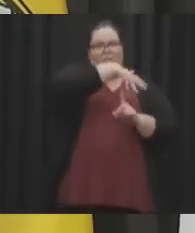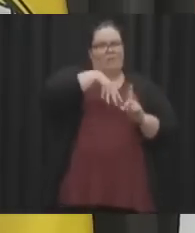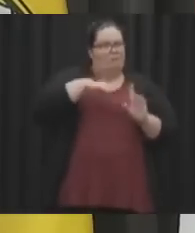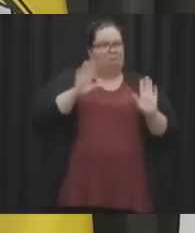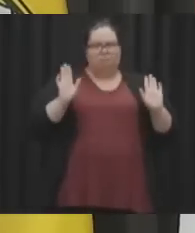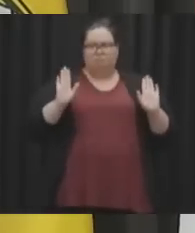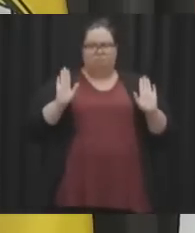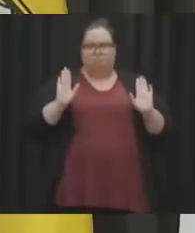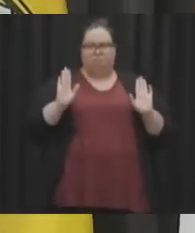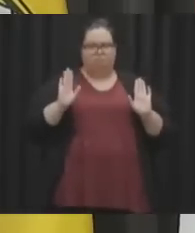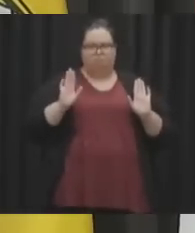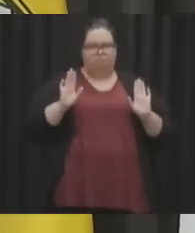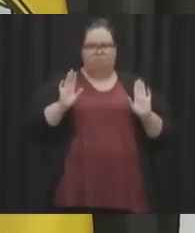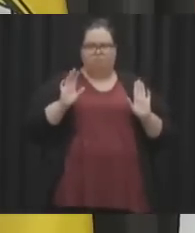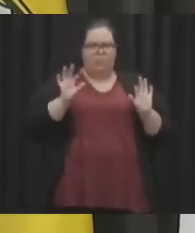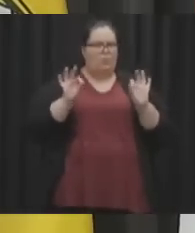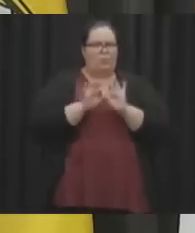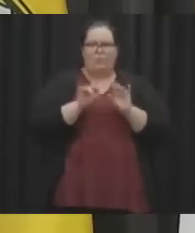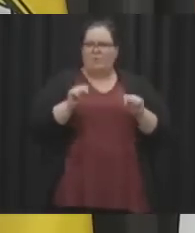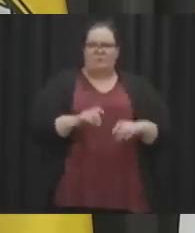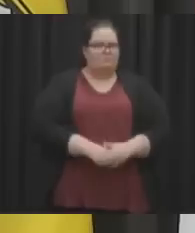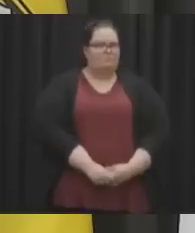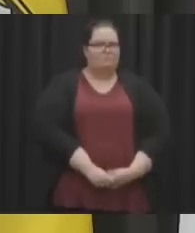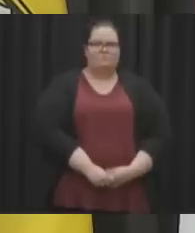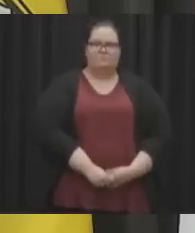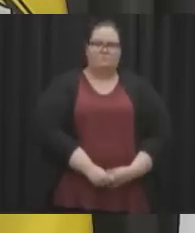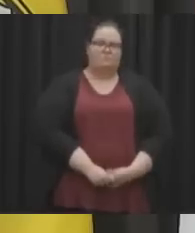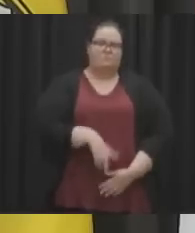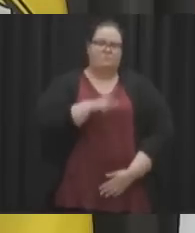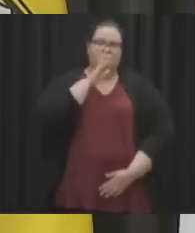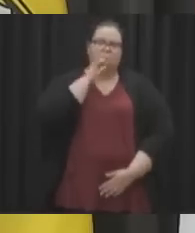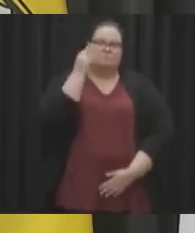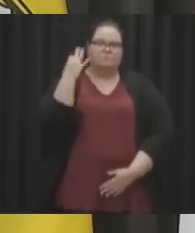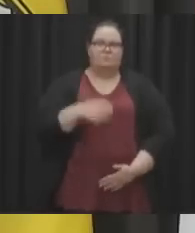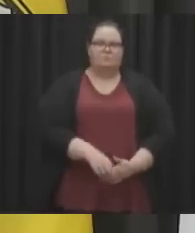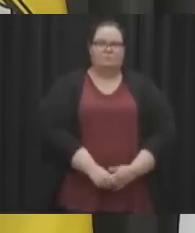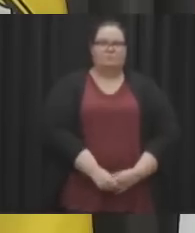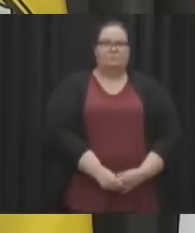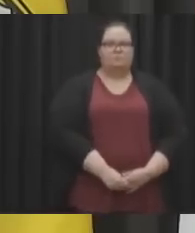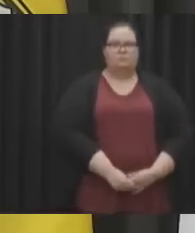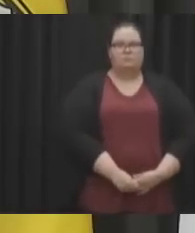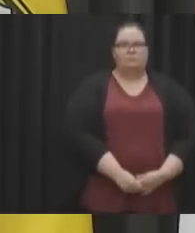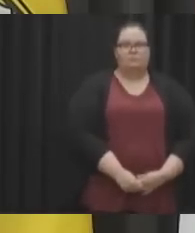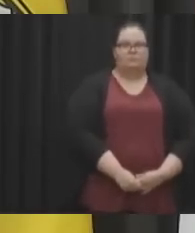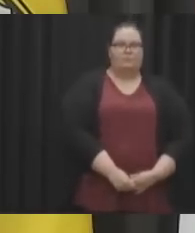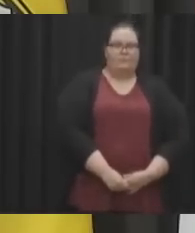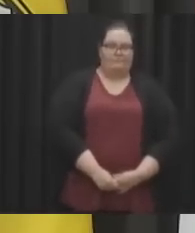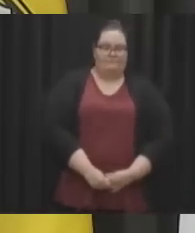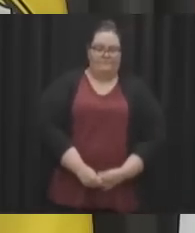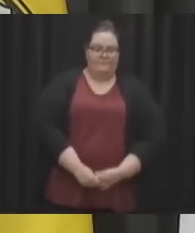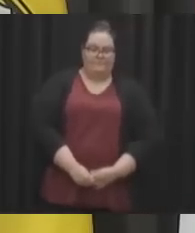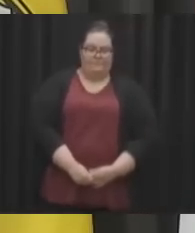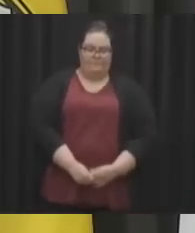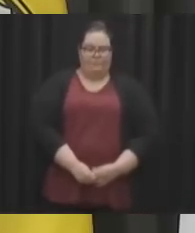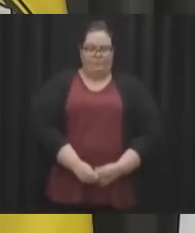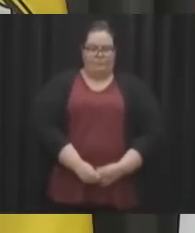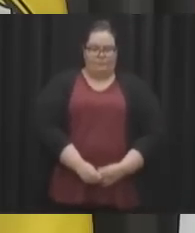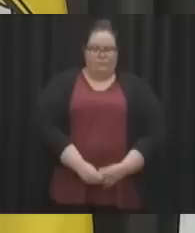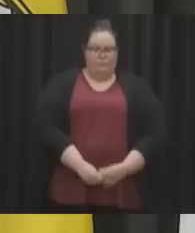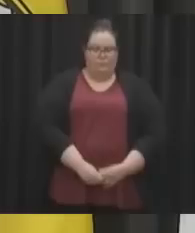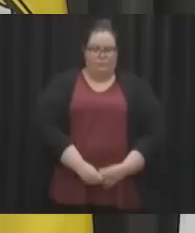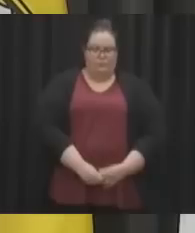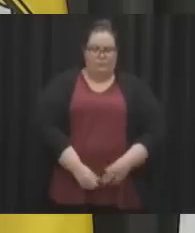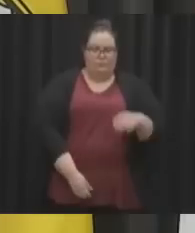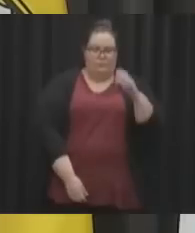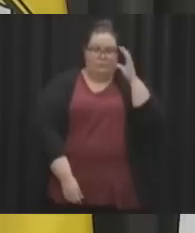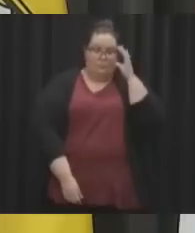décisions basées sur les directives de santé publique. Écoute et agis basé sur les recommandations de Dr. Russell et